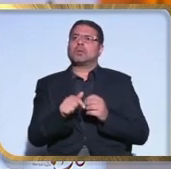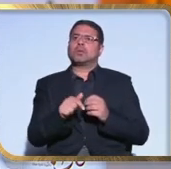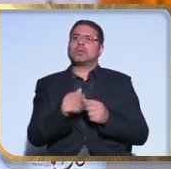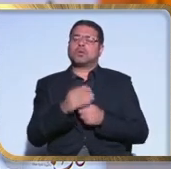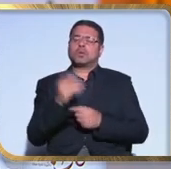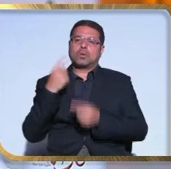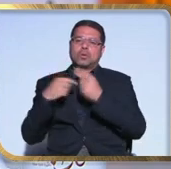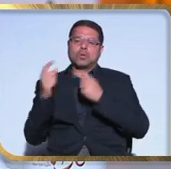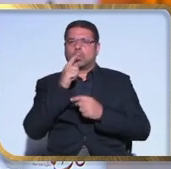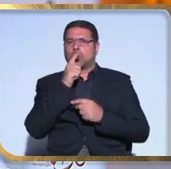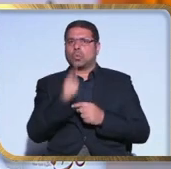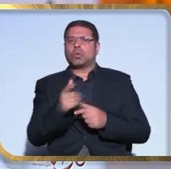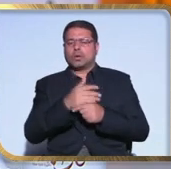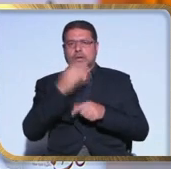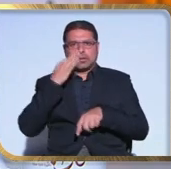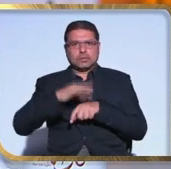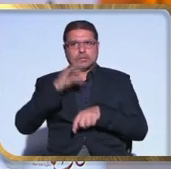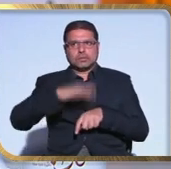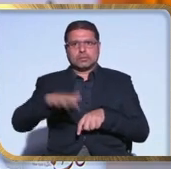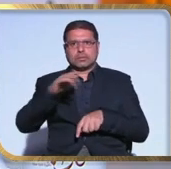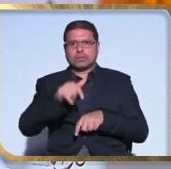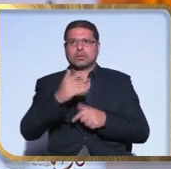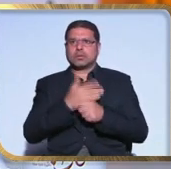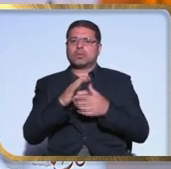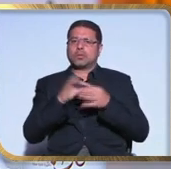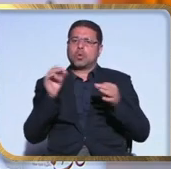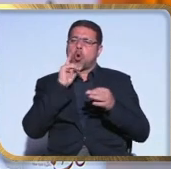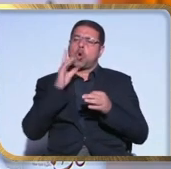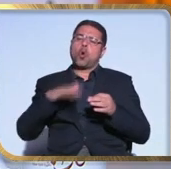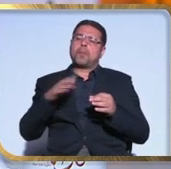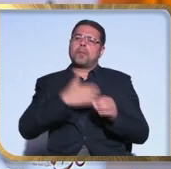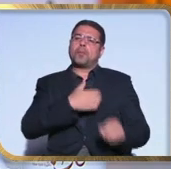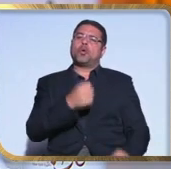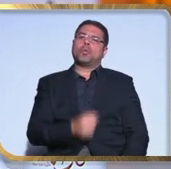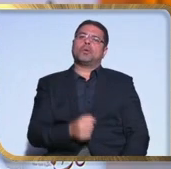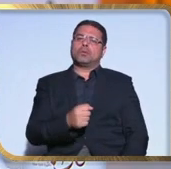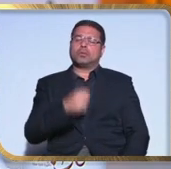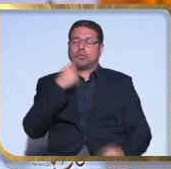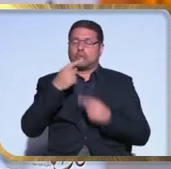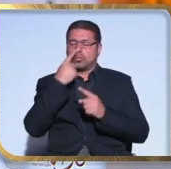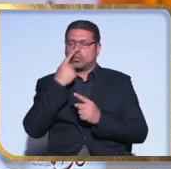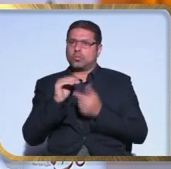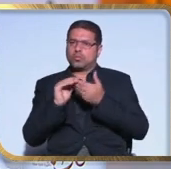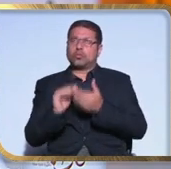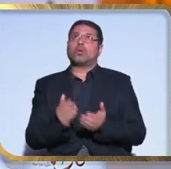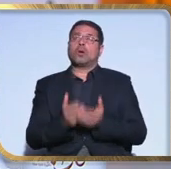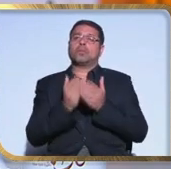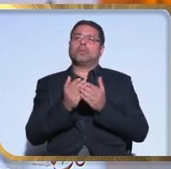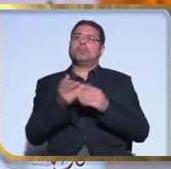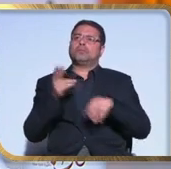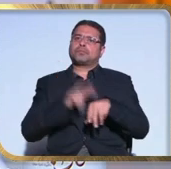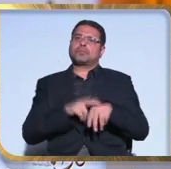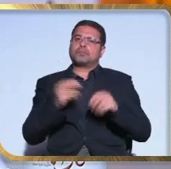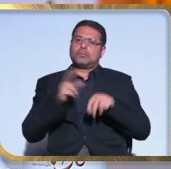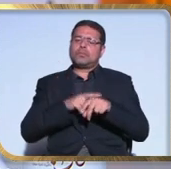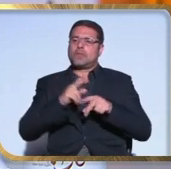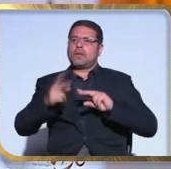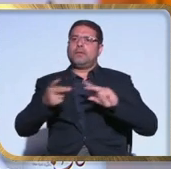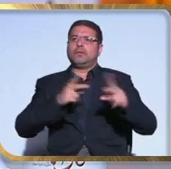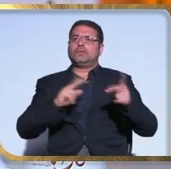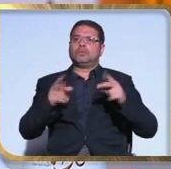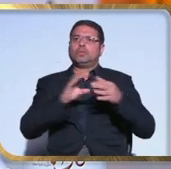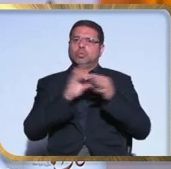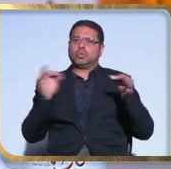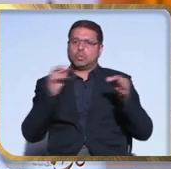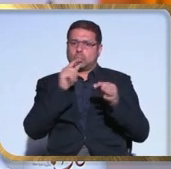نقلها الى الناس مع بقيه امهات المؤمنين رضوان الله تعالى عليهن طبعا مع تفاوت في